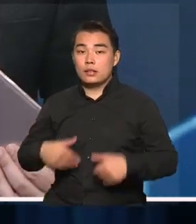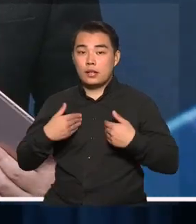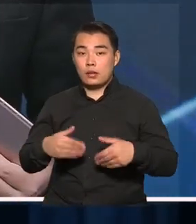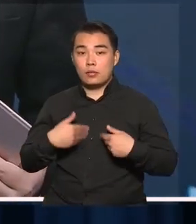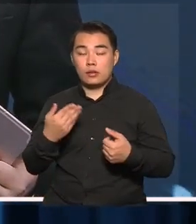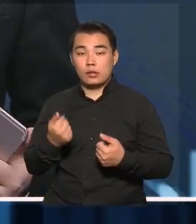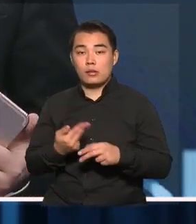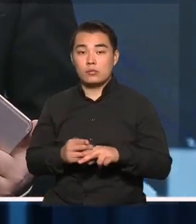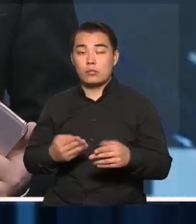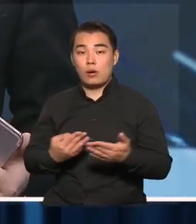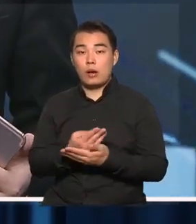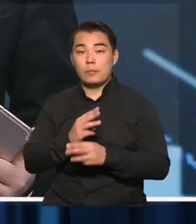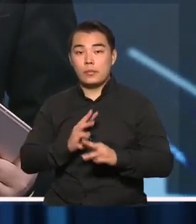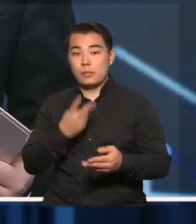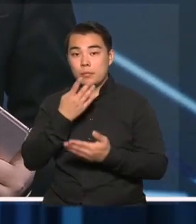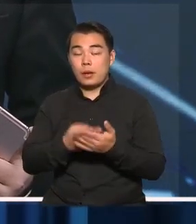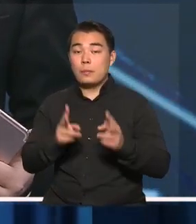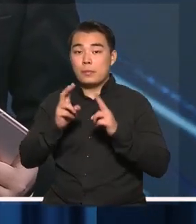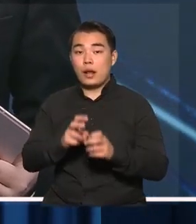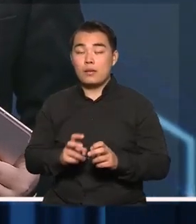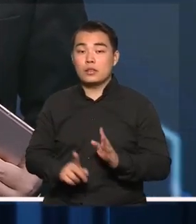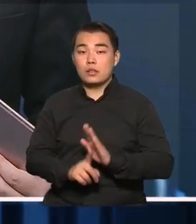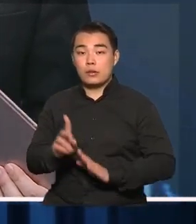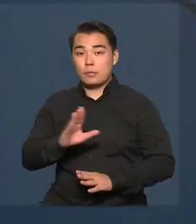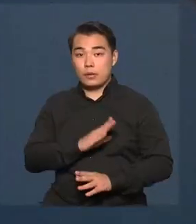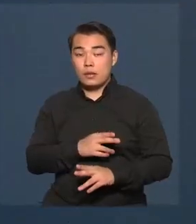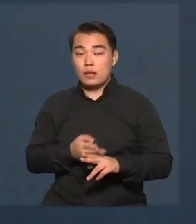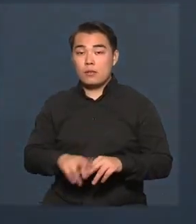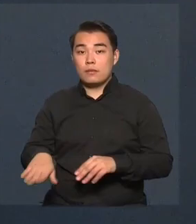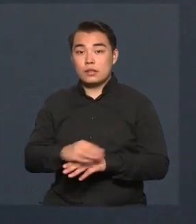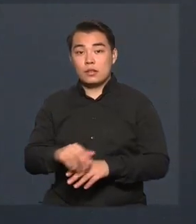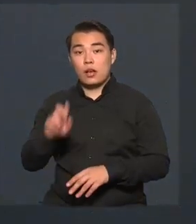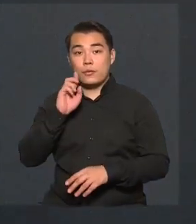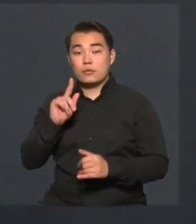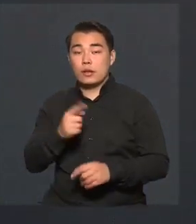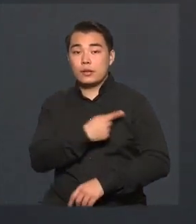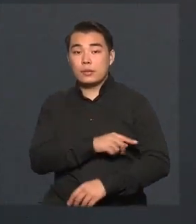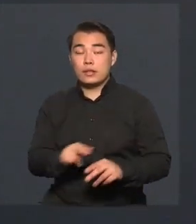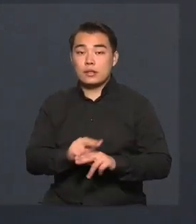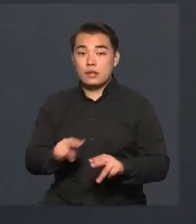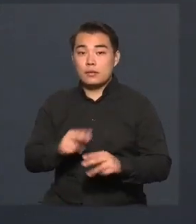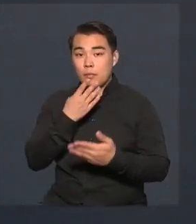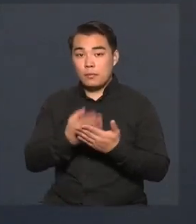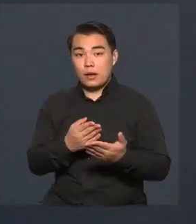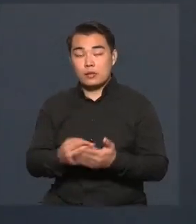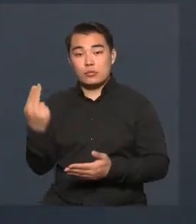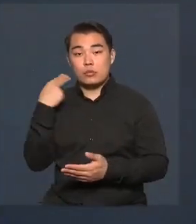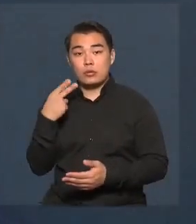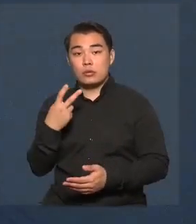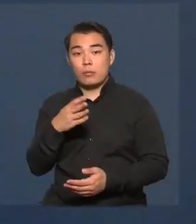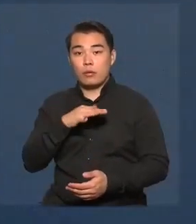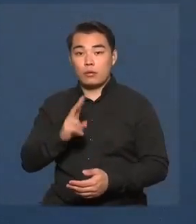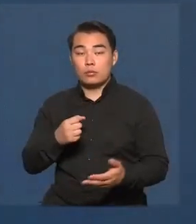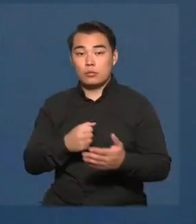жаңа министр медициналық мекемелерді тексеруден бастаған сыңайлы. Өйткені мемлекеттік емханалар мен жеке клиникалардың қарызы 200